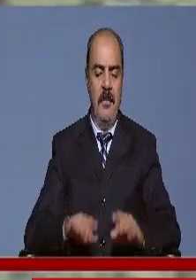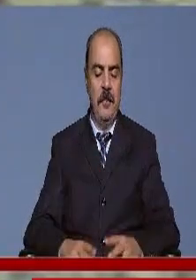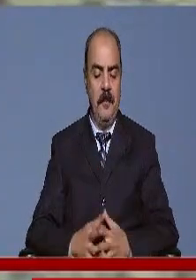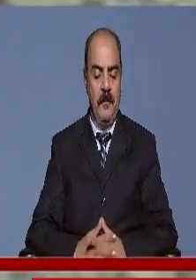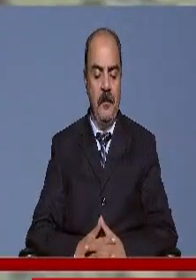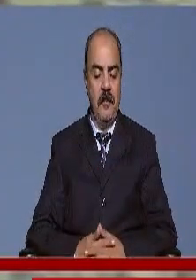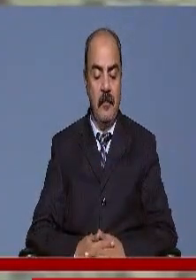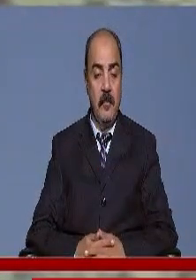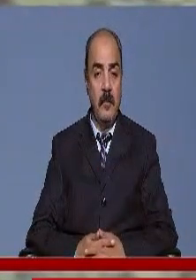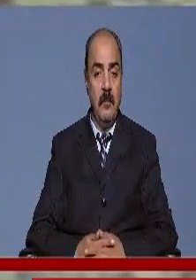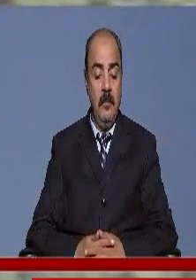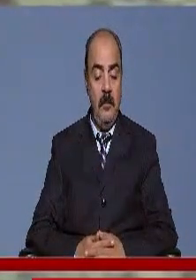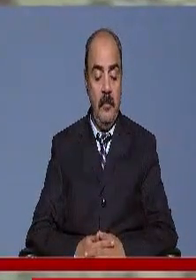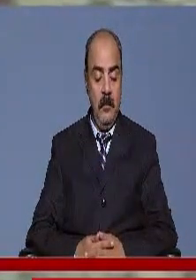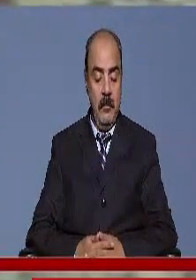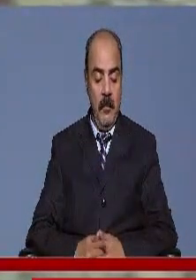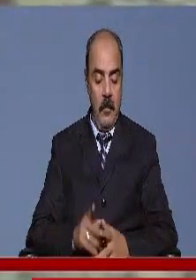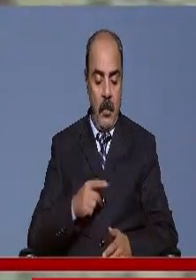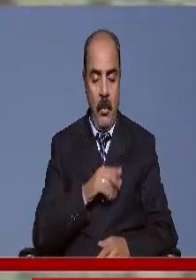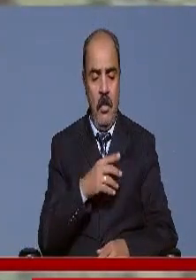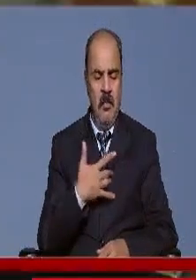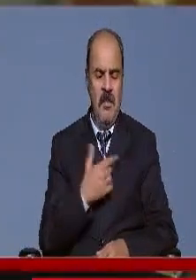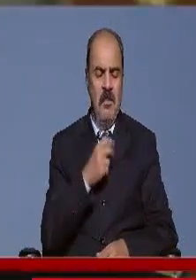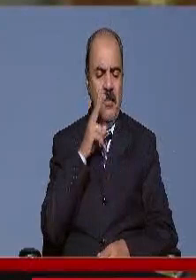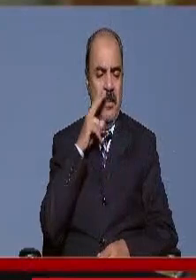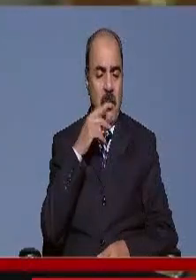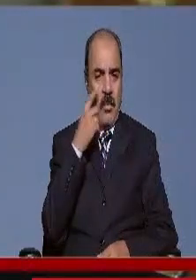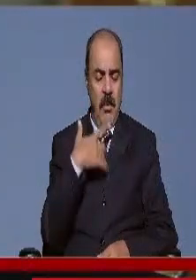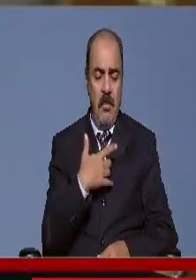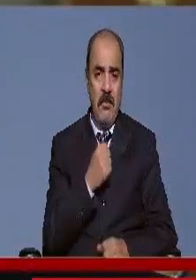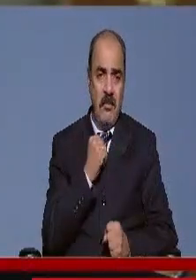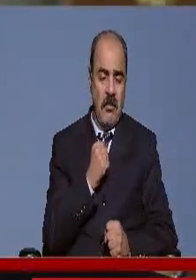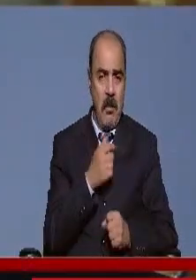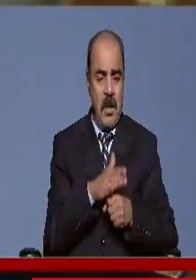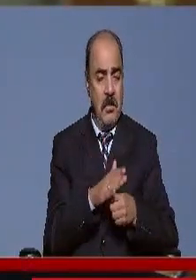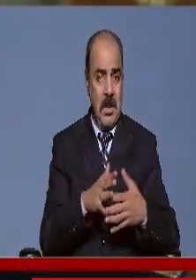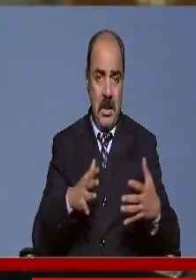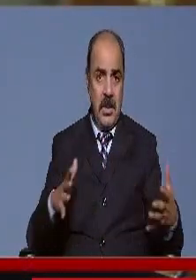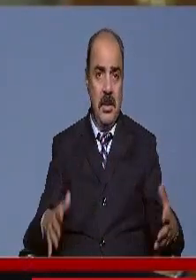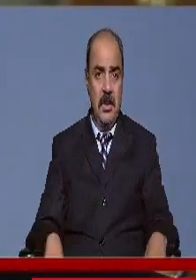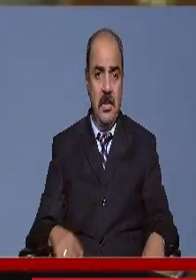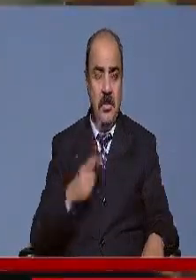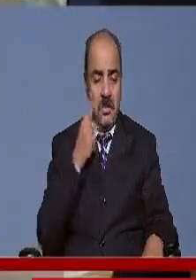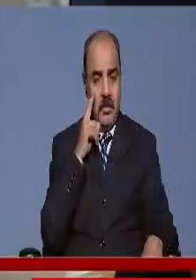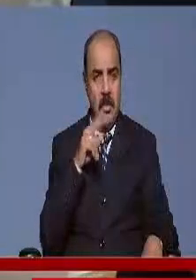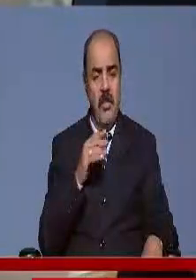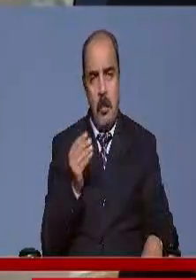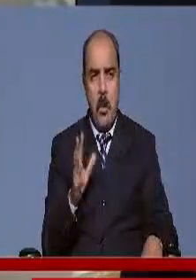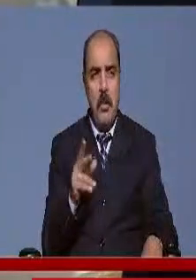احنا كلنا بنتالم على الضحايا اللي موجودين فيها. يمكن كان في حد يقول لي يا ترى